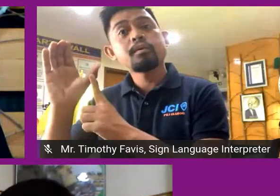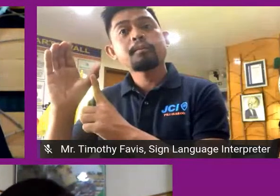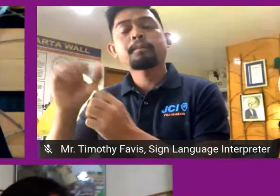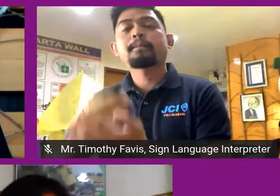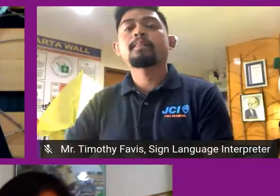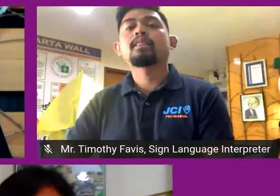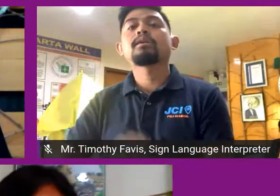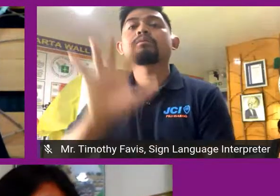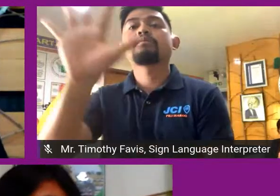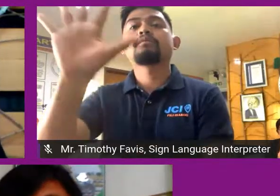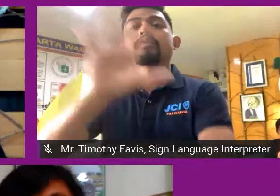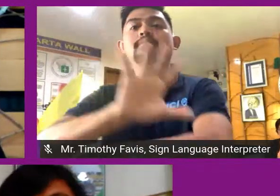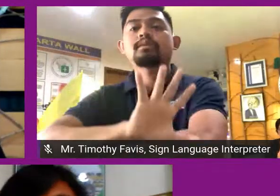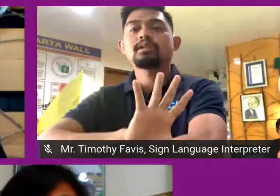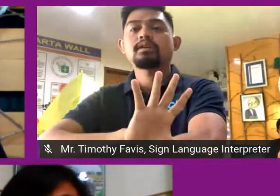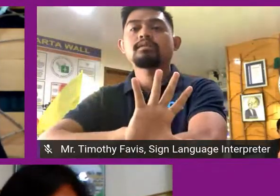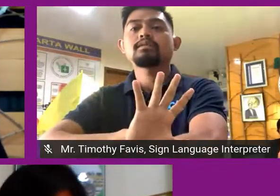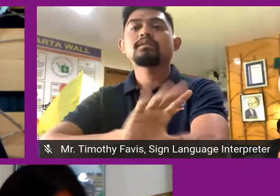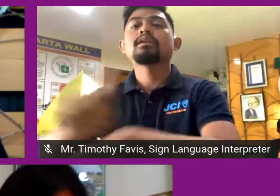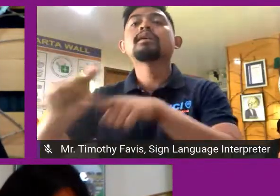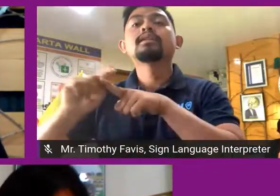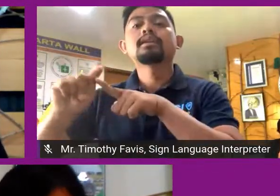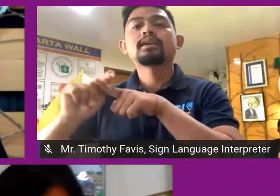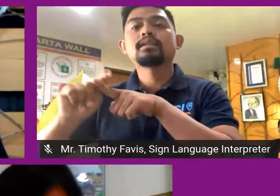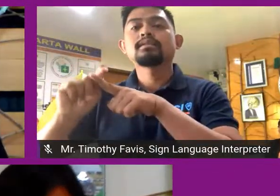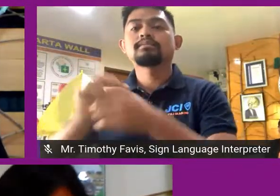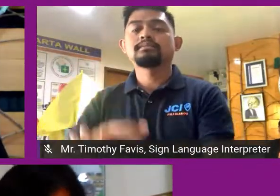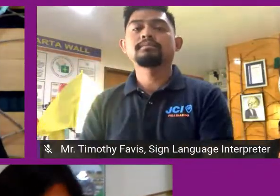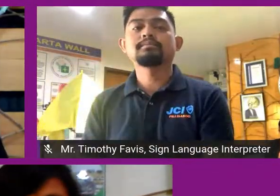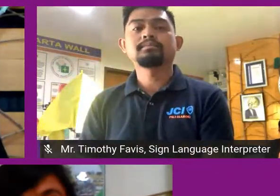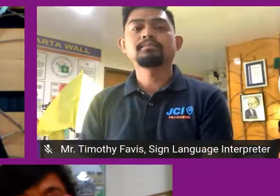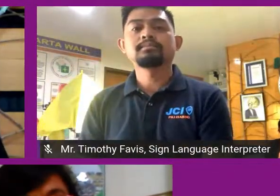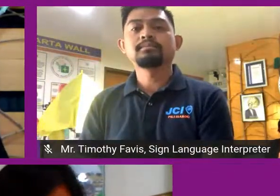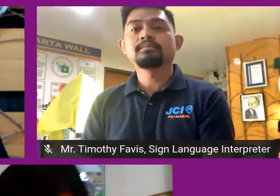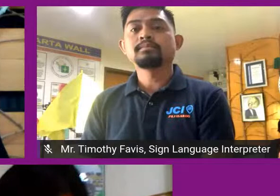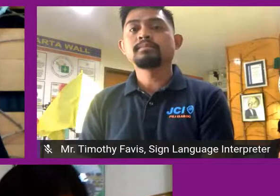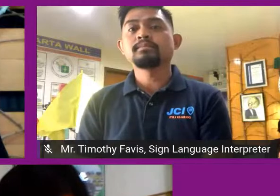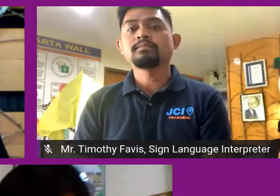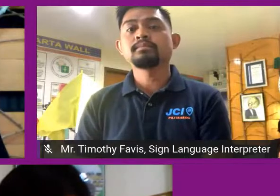dito sa limang araw po nating pagsasanay na ito.